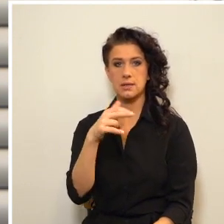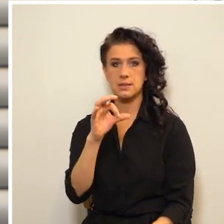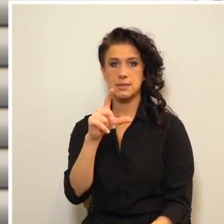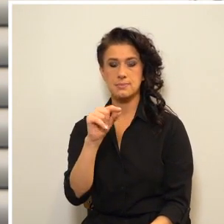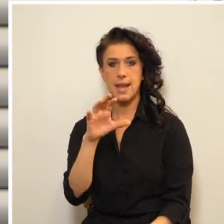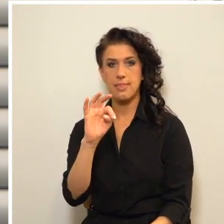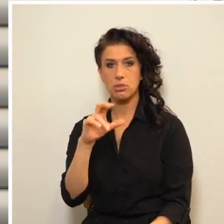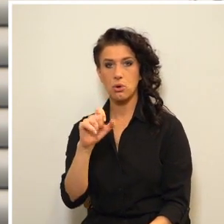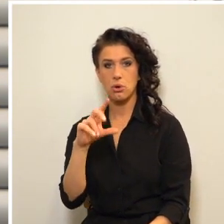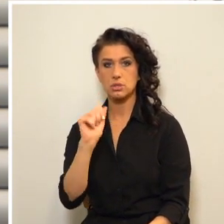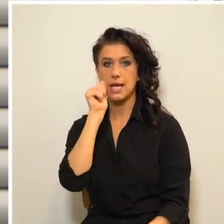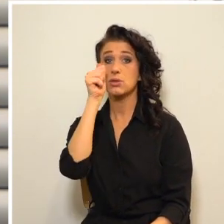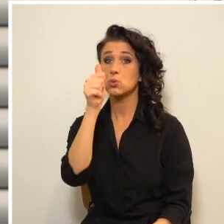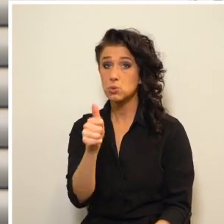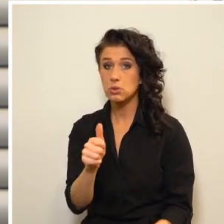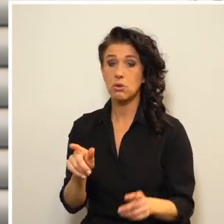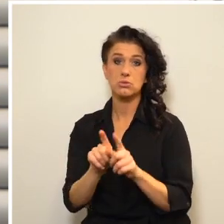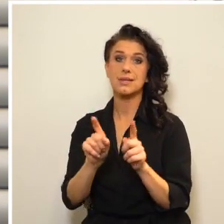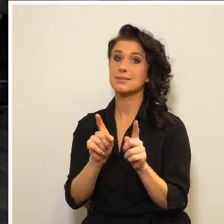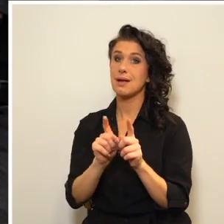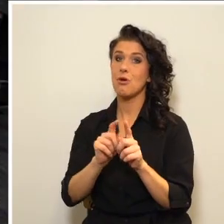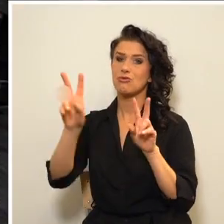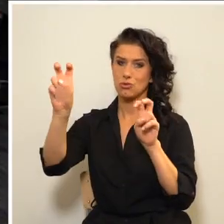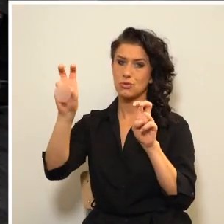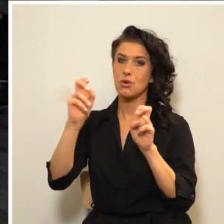powiększona o jeszcze pewnego rodzaju opcje